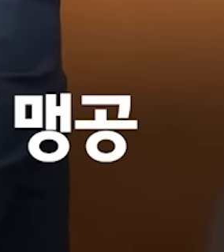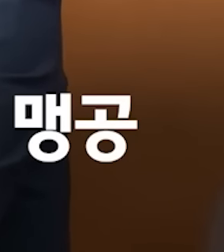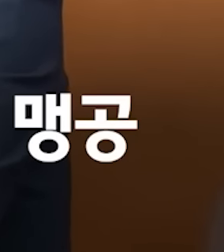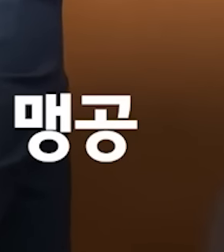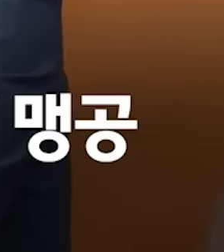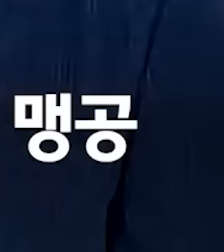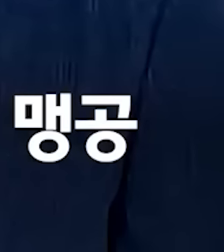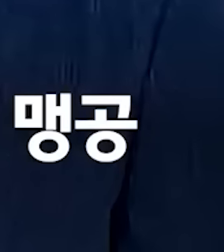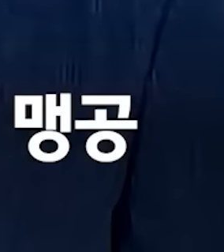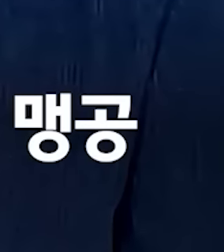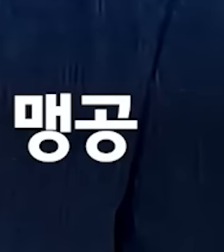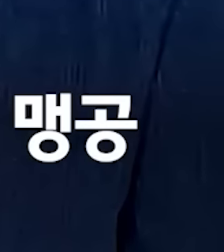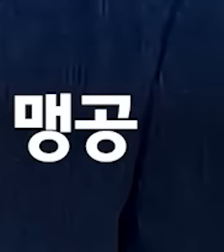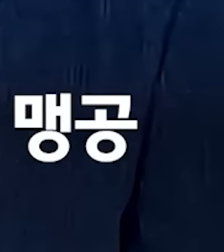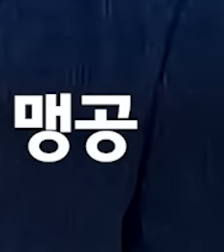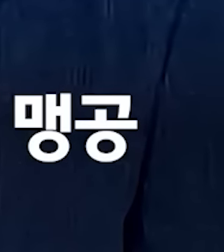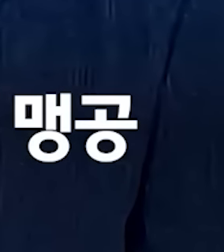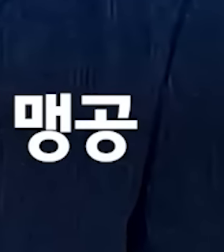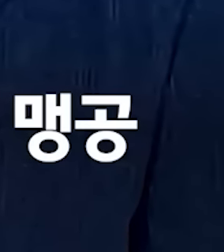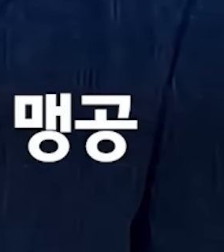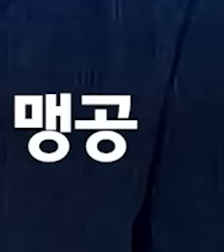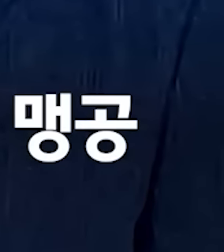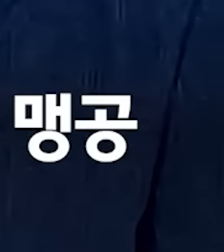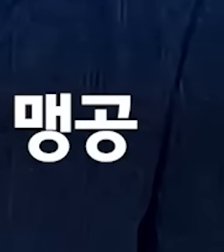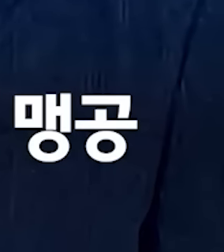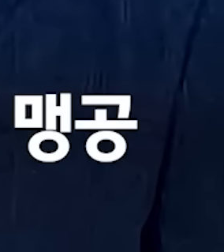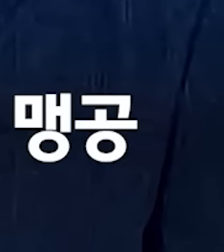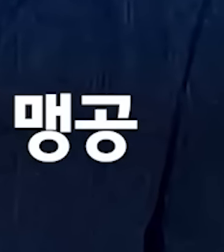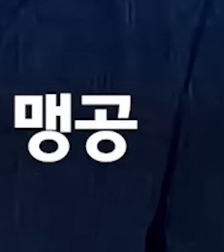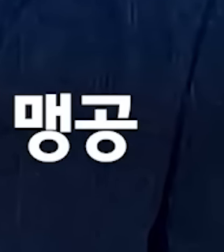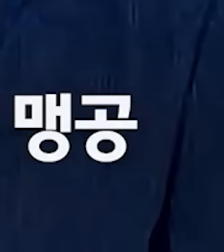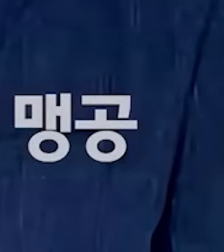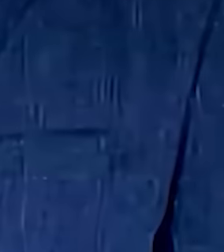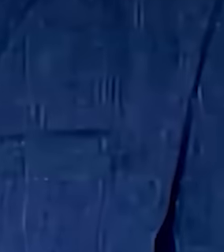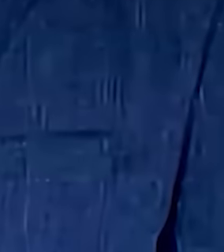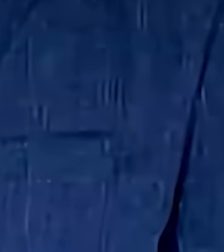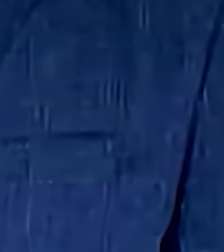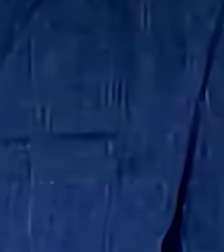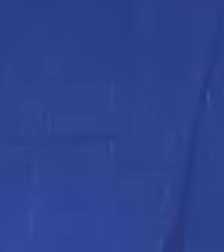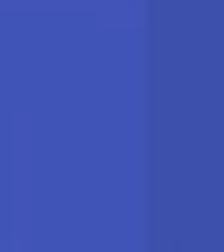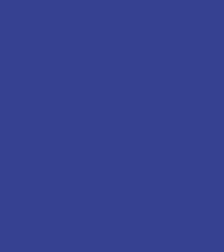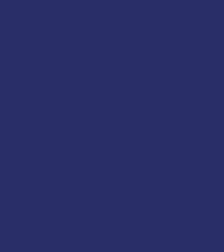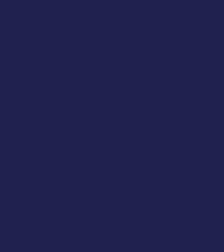수사를 못하고 있냐며 특검 수사를 통해 모든 걸 밝혀야 한다고 주장하고 있습니다.